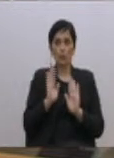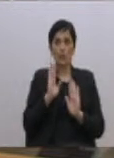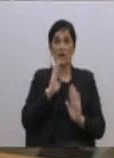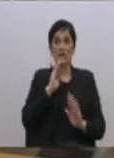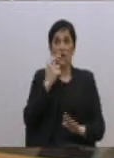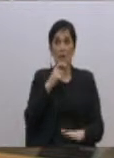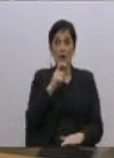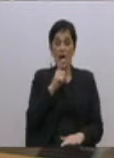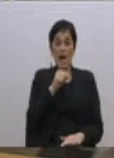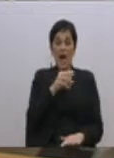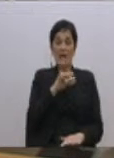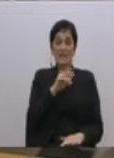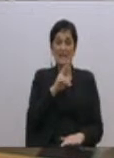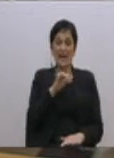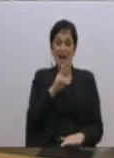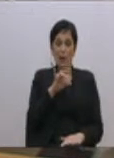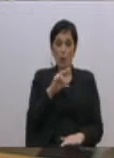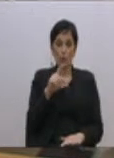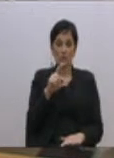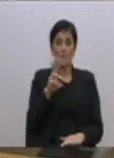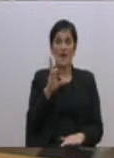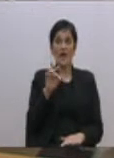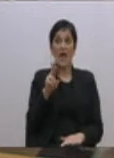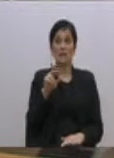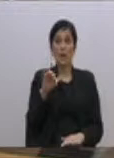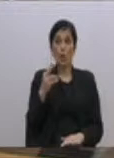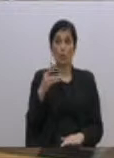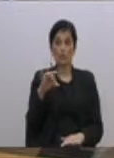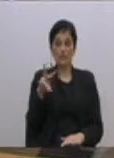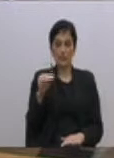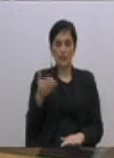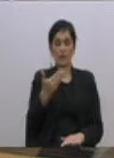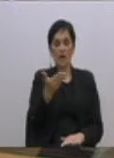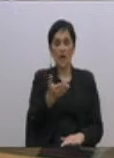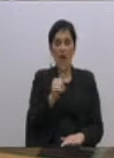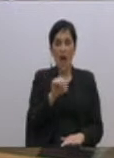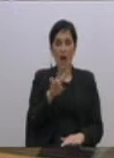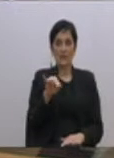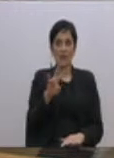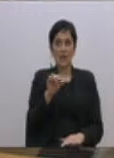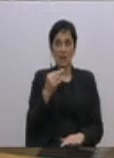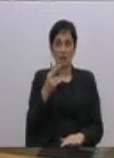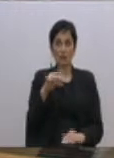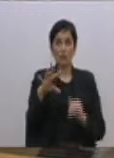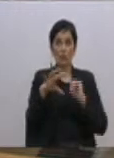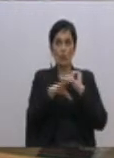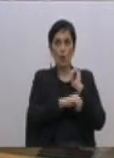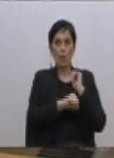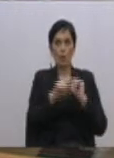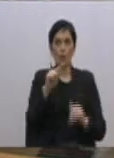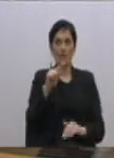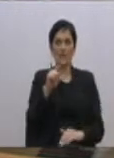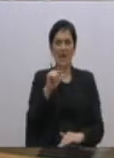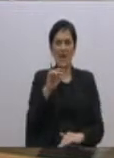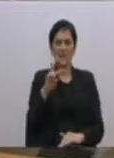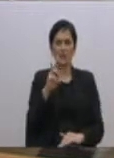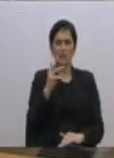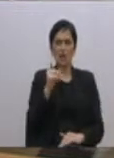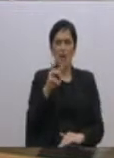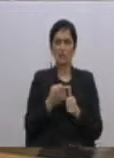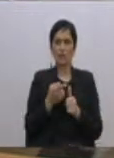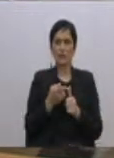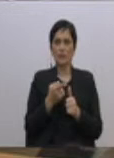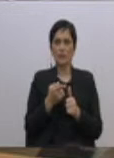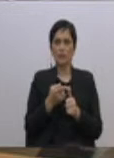calbatoni hatia de ganoidze, mere batoni Mihail Daușil, da, și ne gana națul șuile. Da, bolos, tengi și arma nașuile.